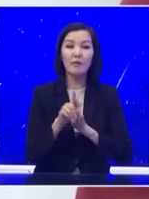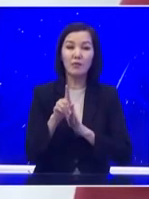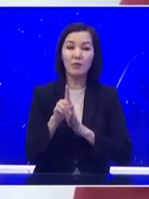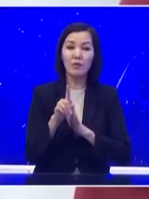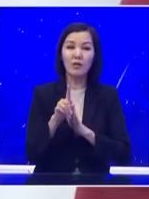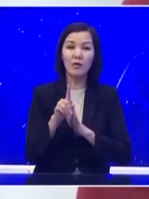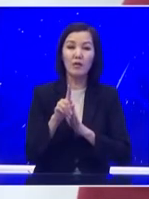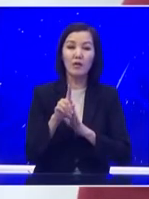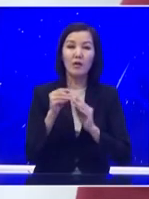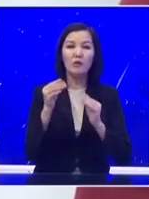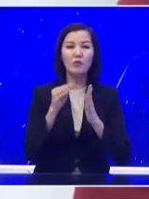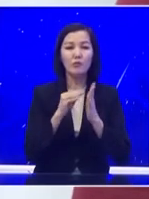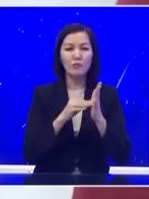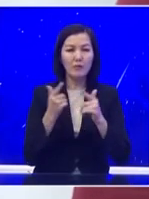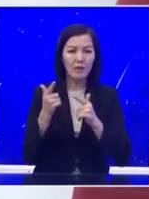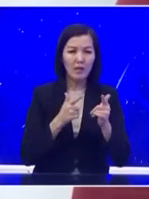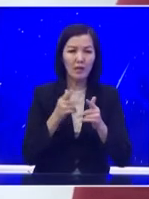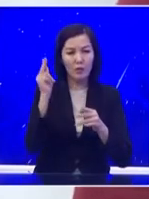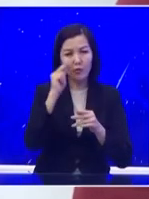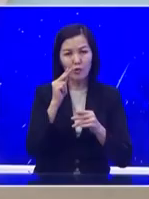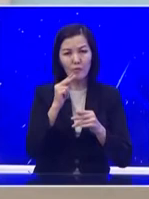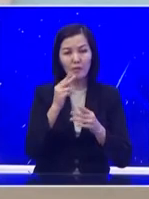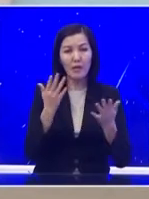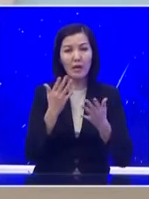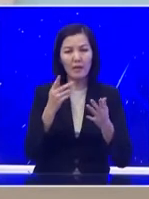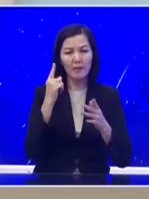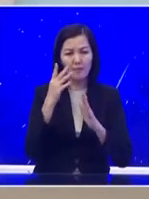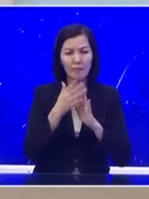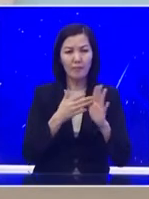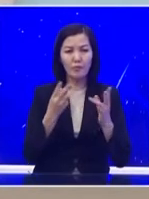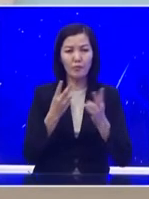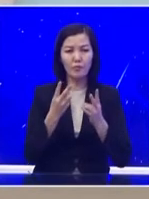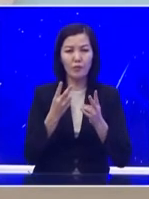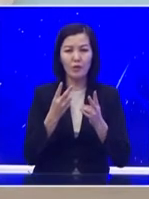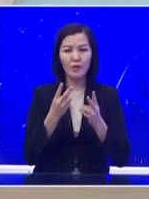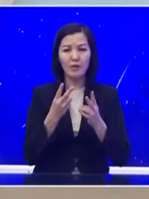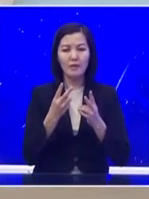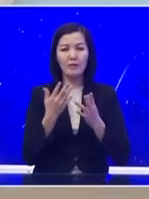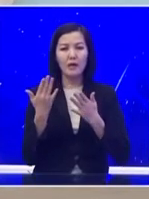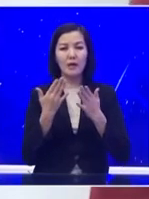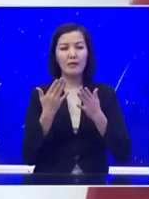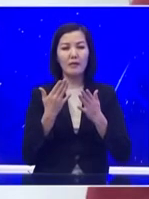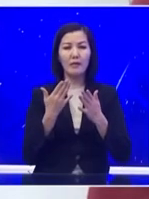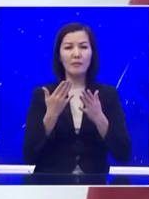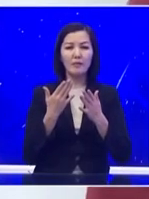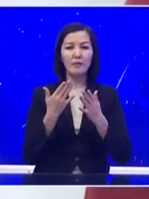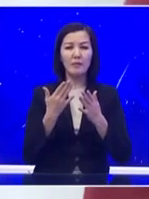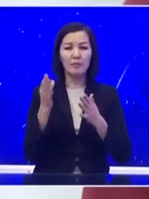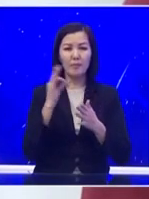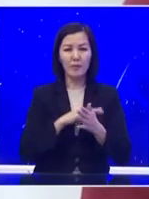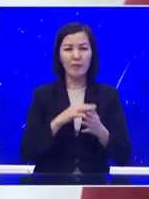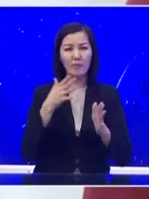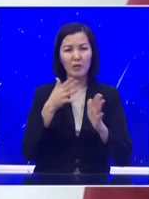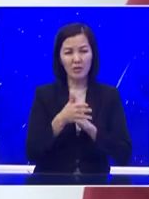сметкасын қалай жасаймыз, қалай үйренеміз, кімдерден үйренеміз, қалай істесек болады. қандай риск бар, қандай прибыль бар, сол